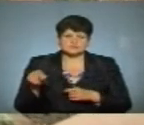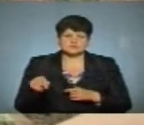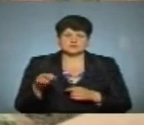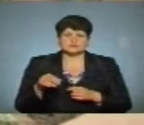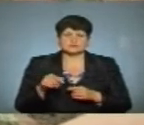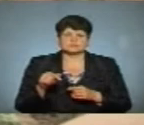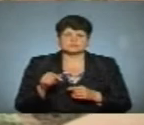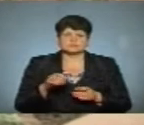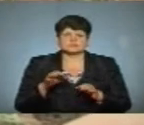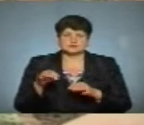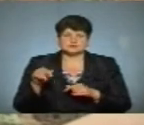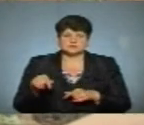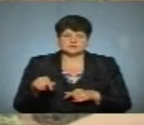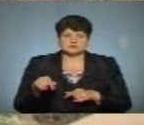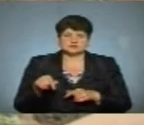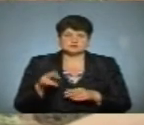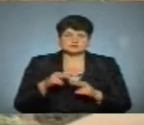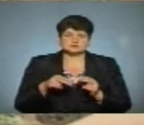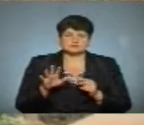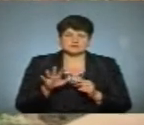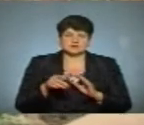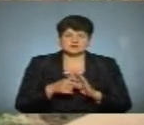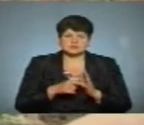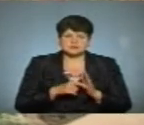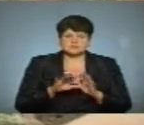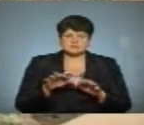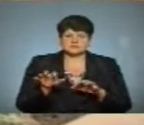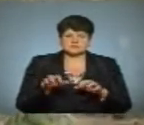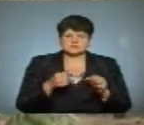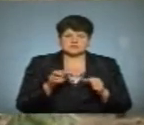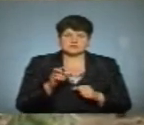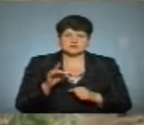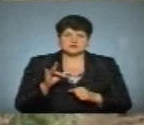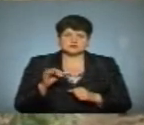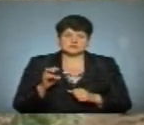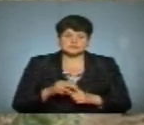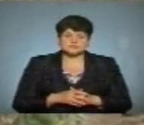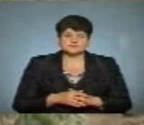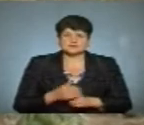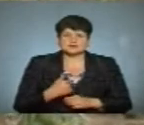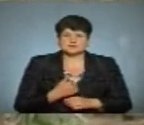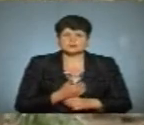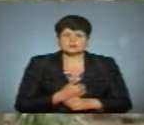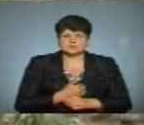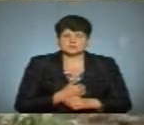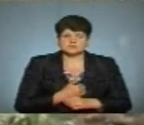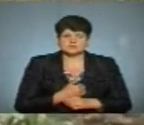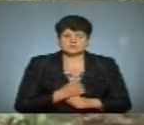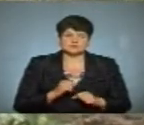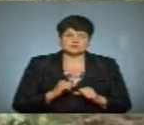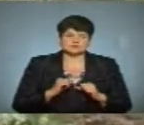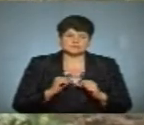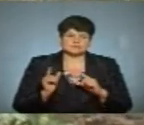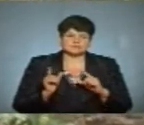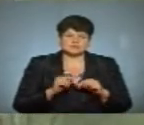сюди. Десь навчався, тут закінчив п'ятий клас, а потім вже мене забрали до Бержан. Я б хотів постаратися якось виїхати